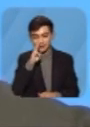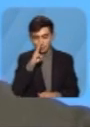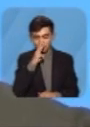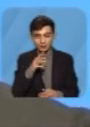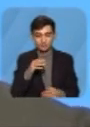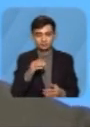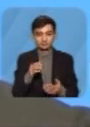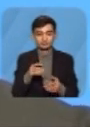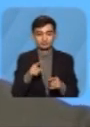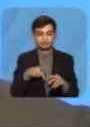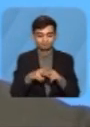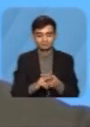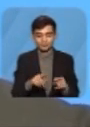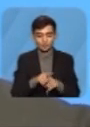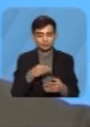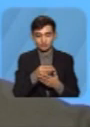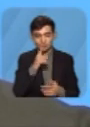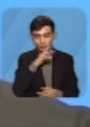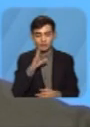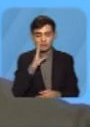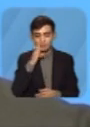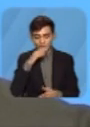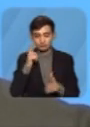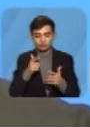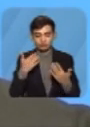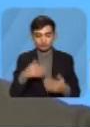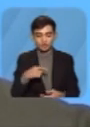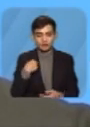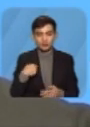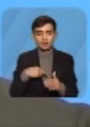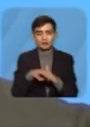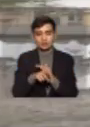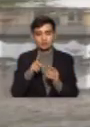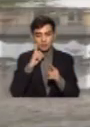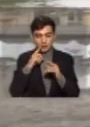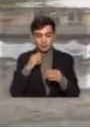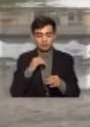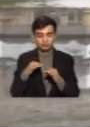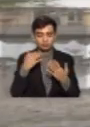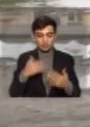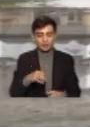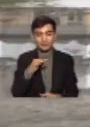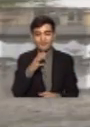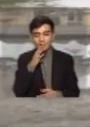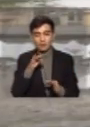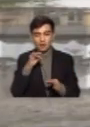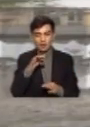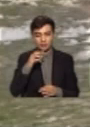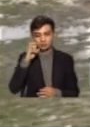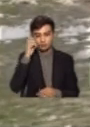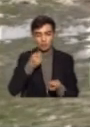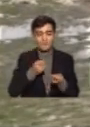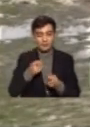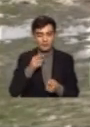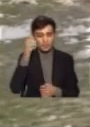урезать месячную зарплату. Родители были согласны. У нас есть постановление собрания родителей. Тем временем в городском управлении